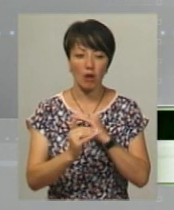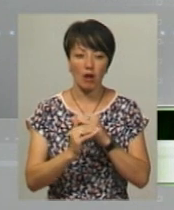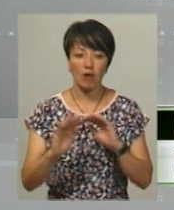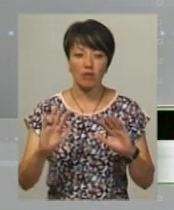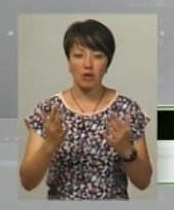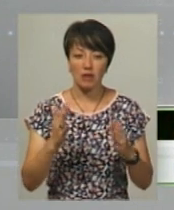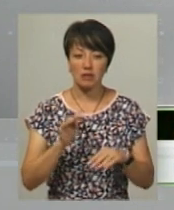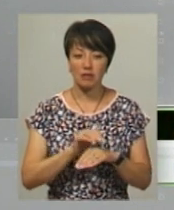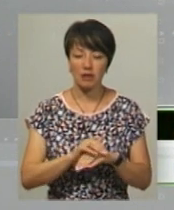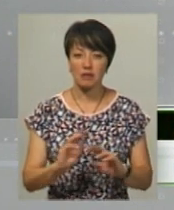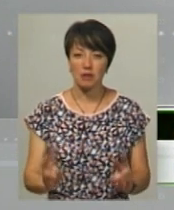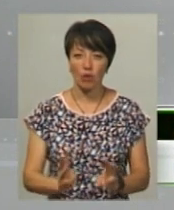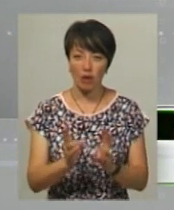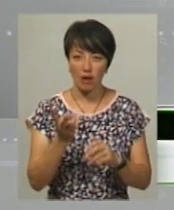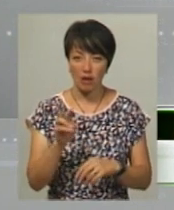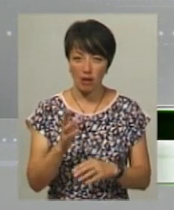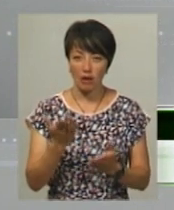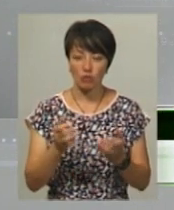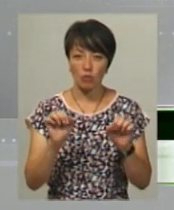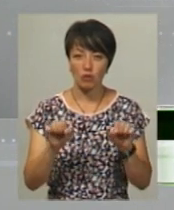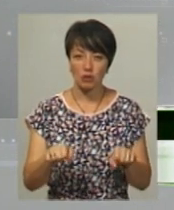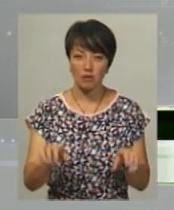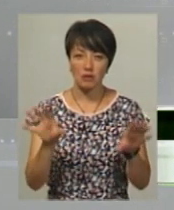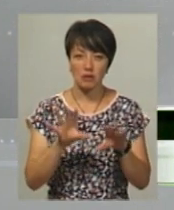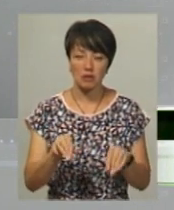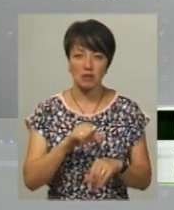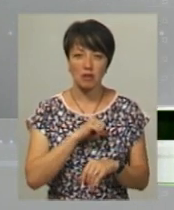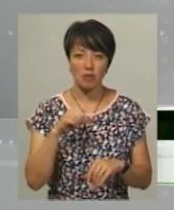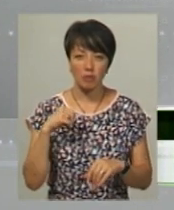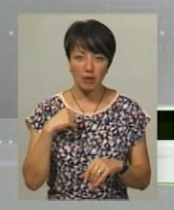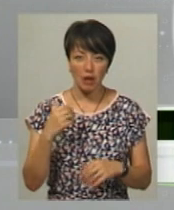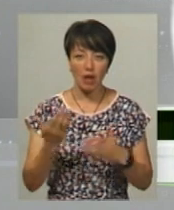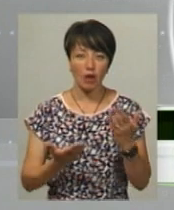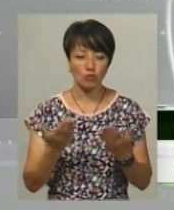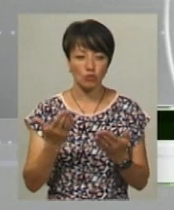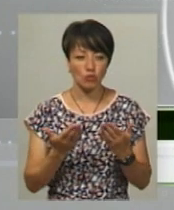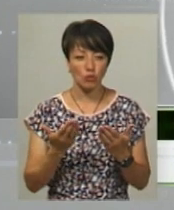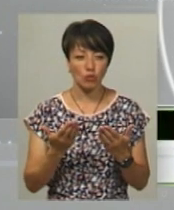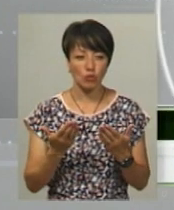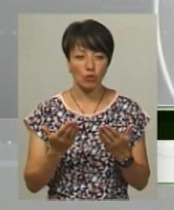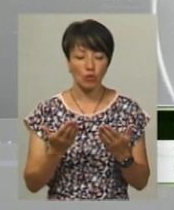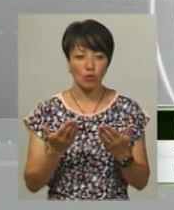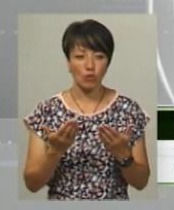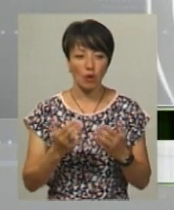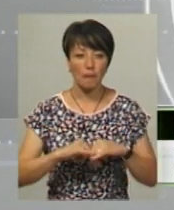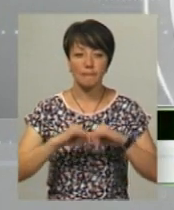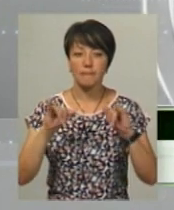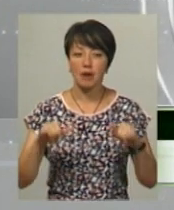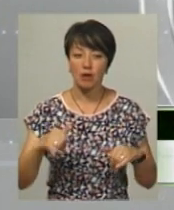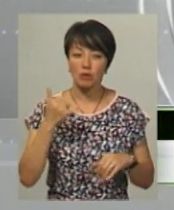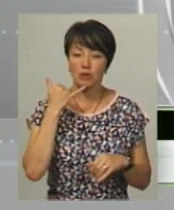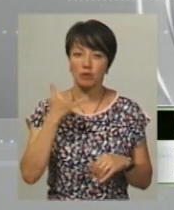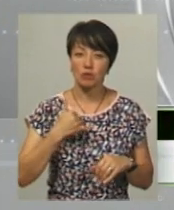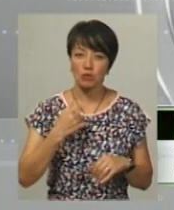виявлення загоряння, якщо його можливо загасити самим, гасіть самі, а якщо воно набирає маху, тоді телефонуйте